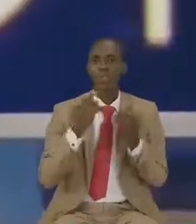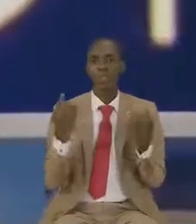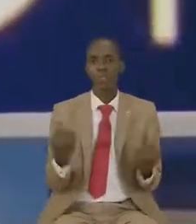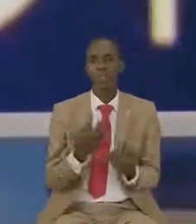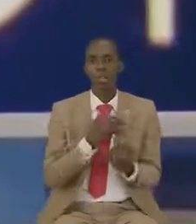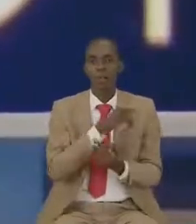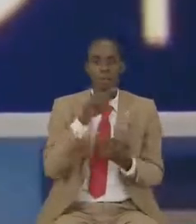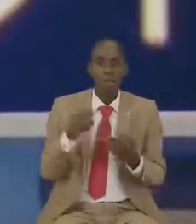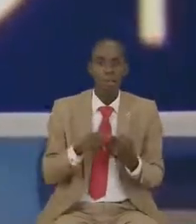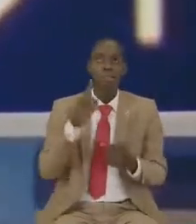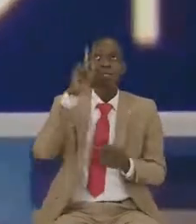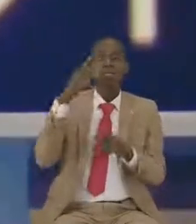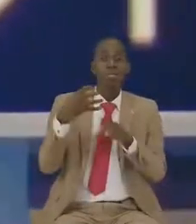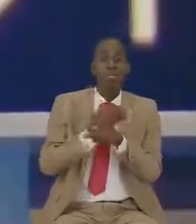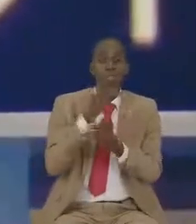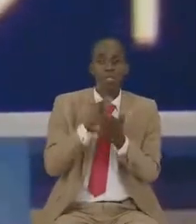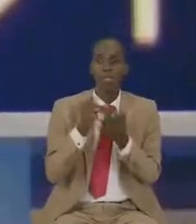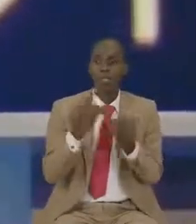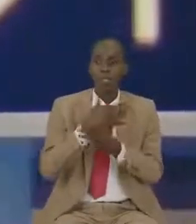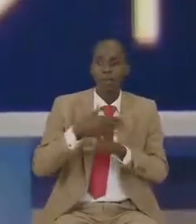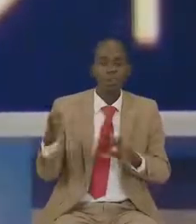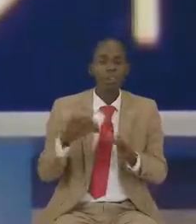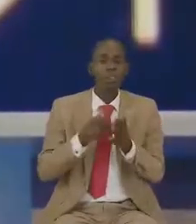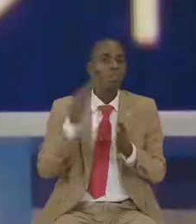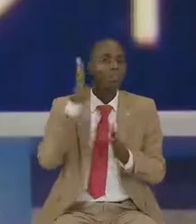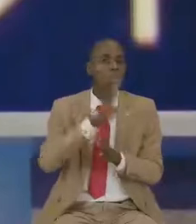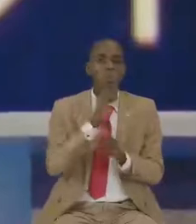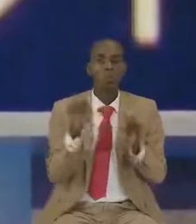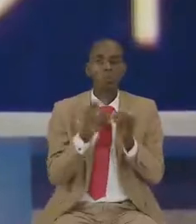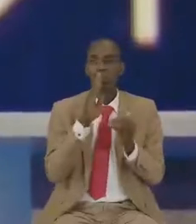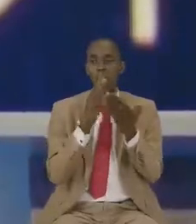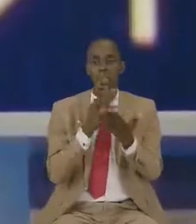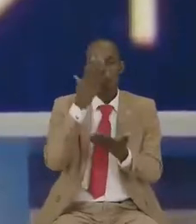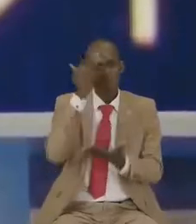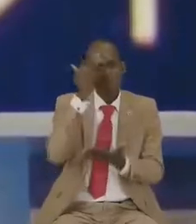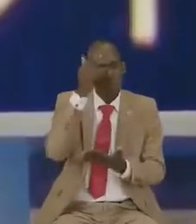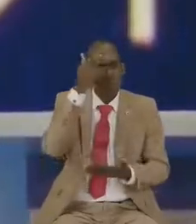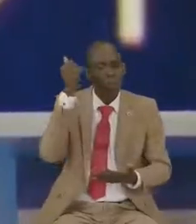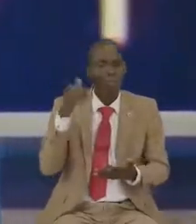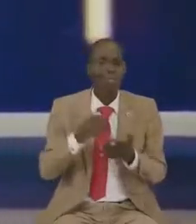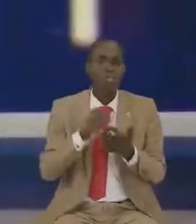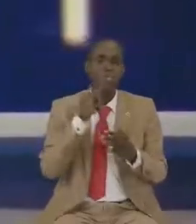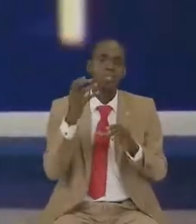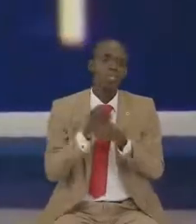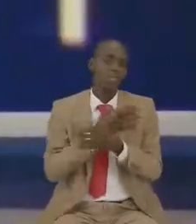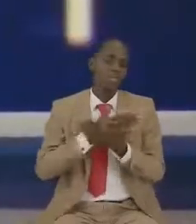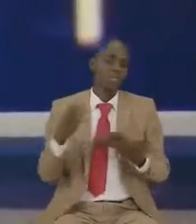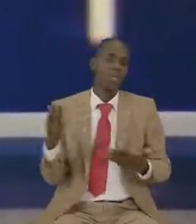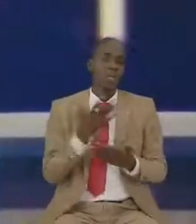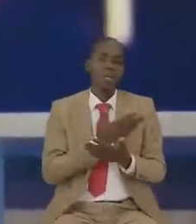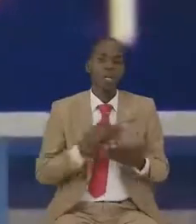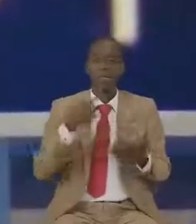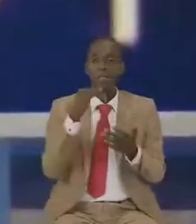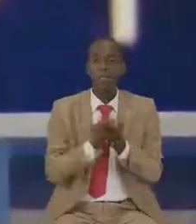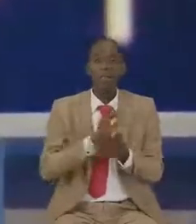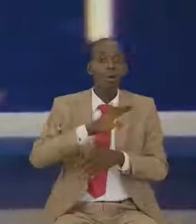quand il ôte ces péchés-là, les péchés ne seront plus là parce que tout est ôté. Tout